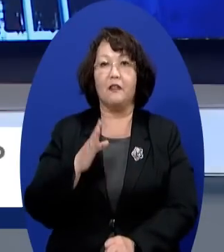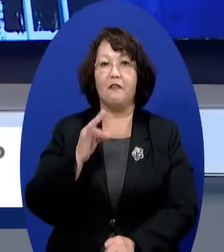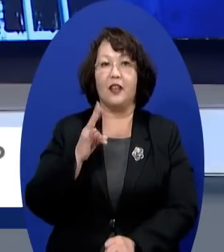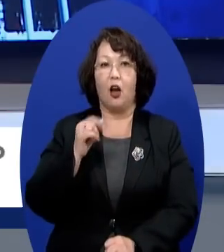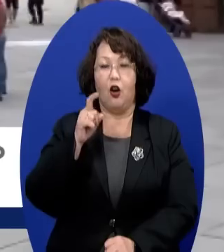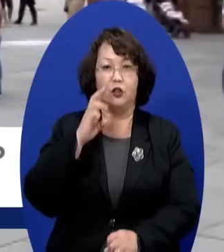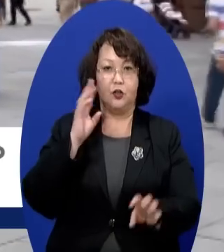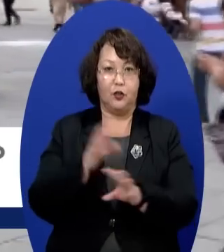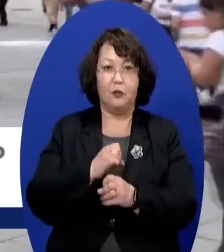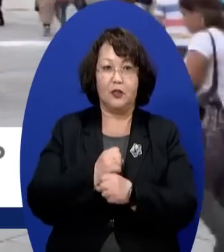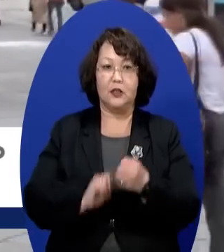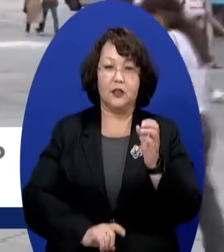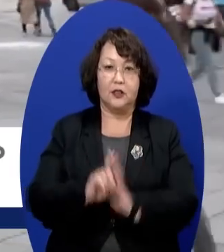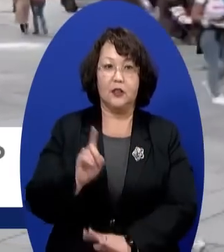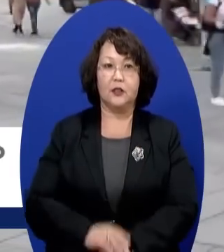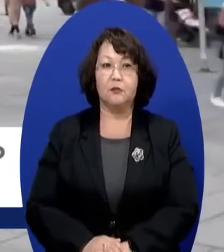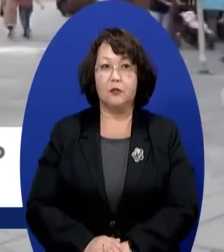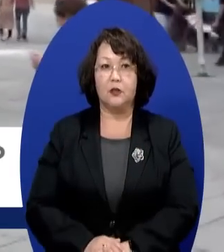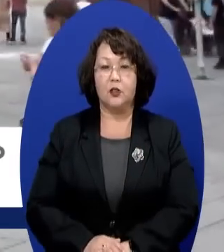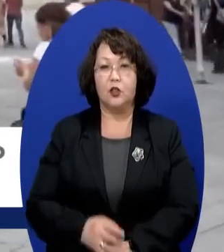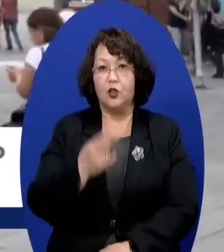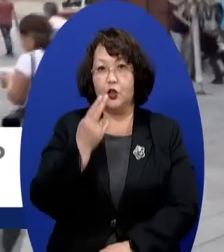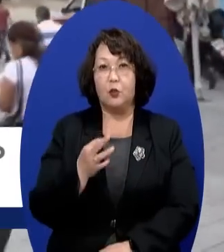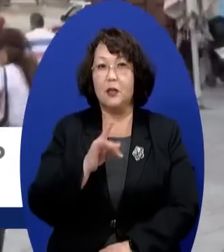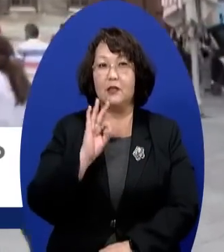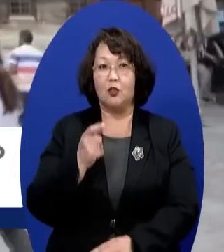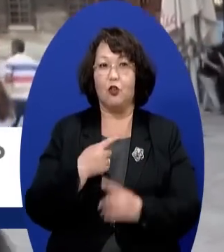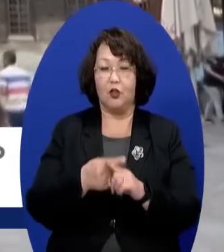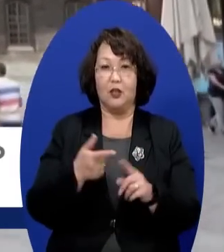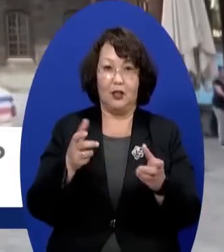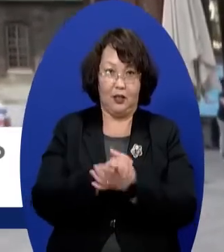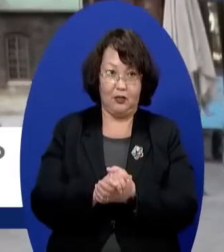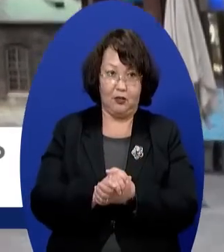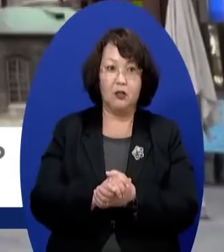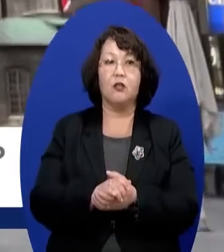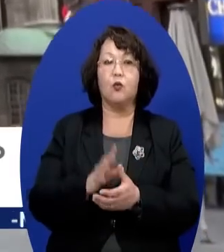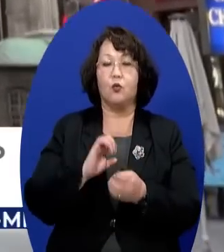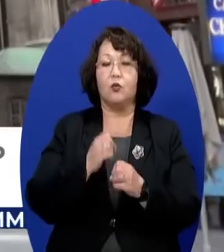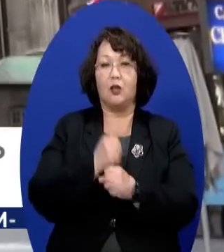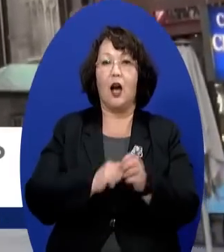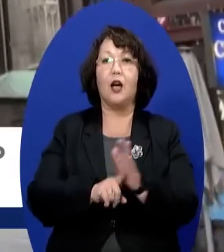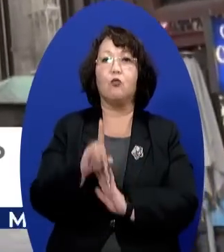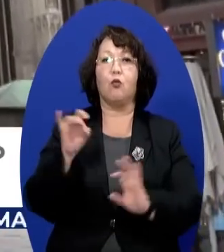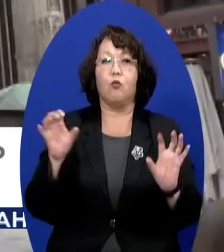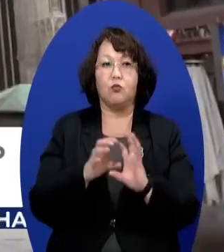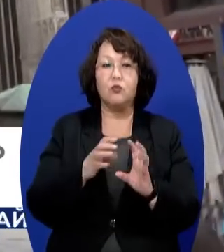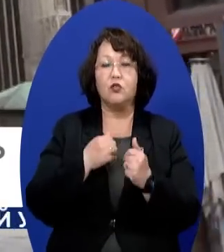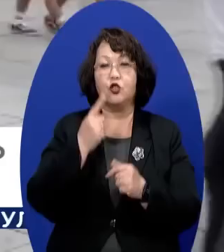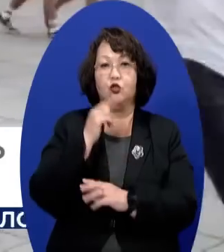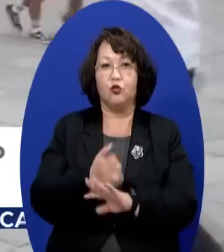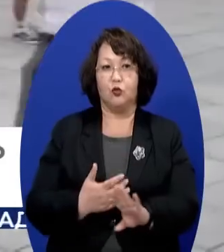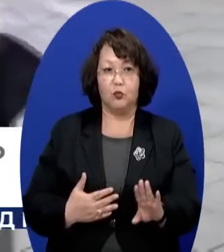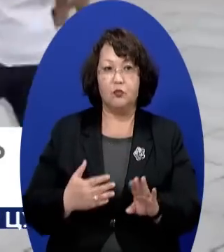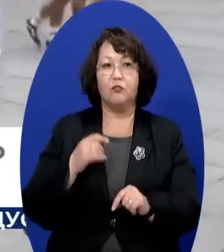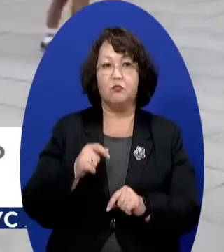юм байна. Цөмийн зэвсгийг хориглох гэрээнд оролцогч улс орнуудын автгаар уулзалт эхлэхээс нэг өдрийн өмнө энэ баг хурал болж байна. Цөмийн зэвсгийн